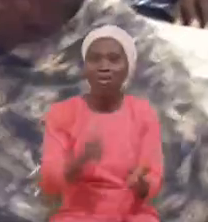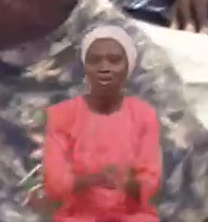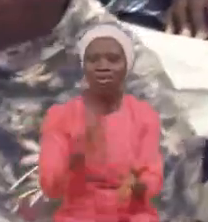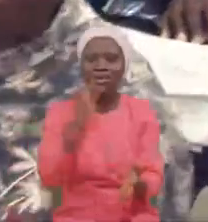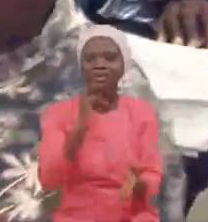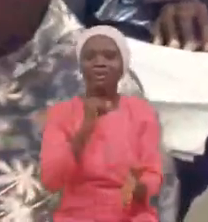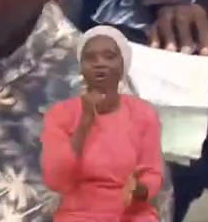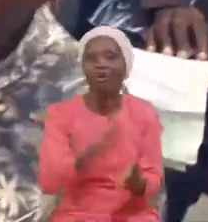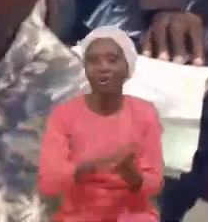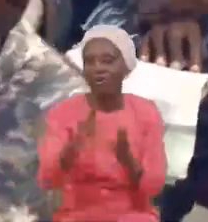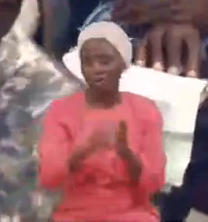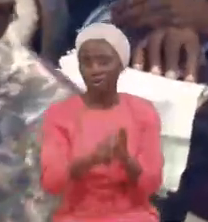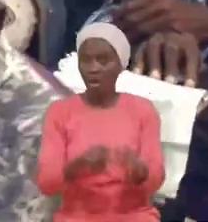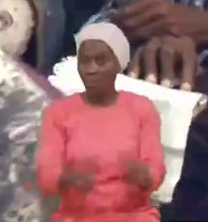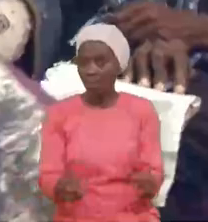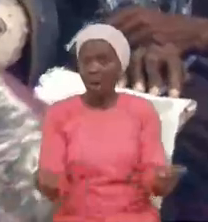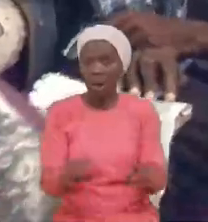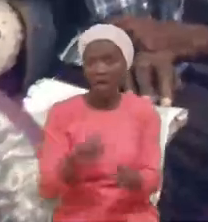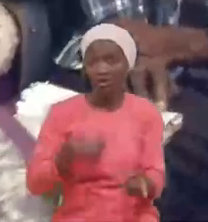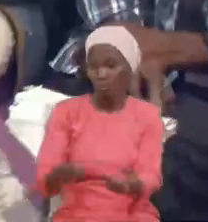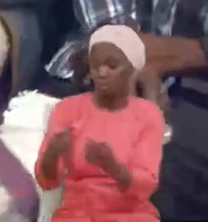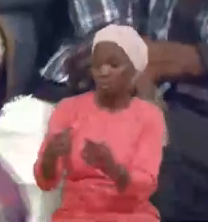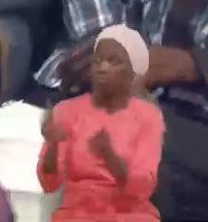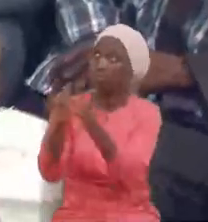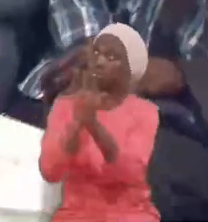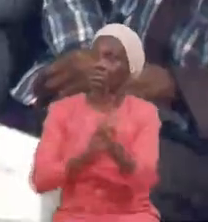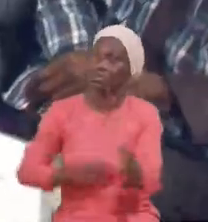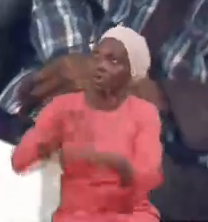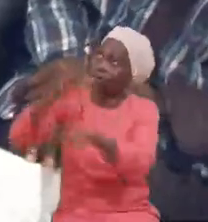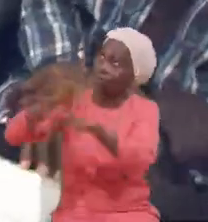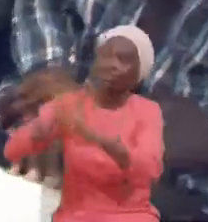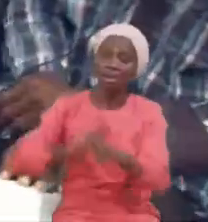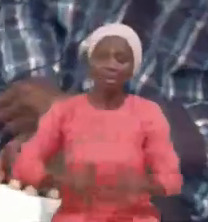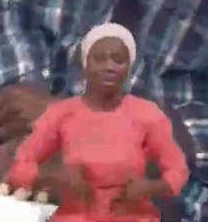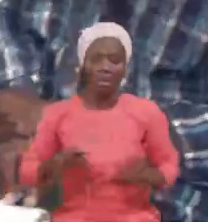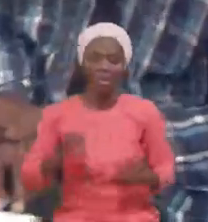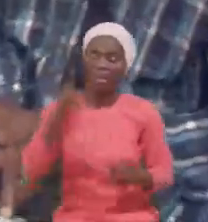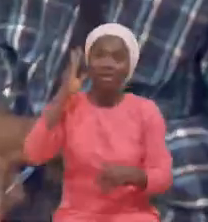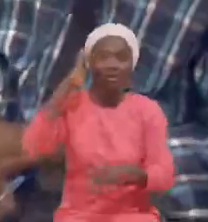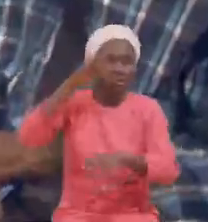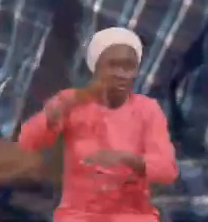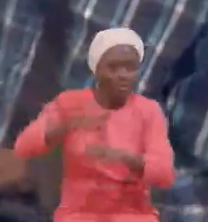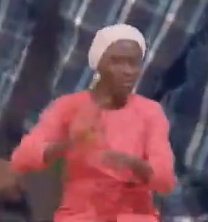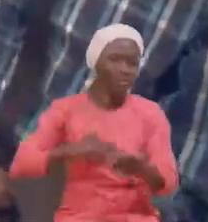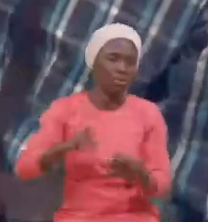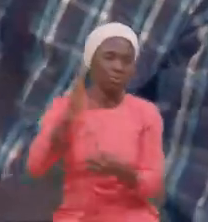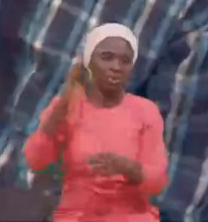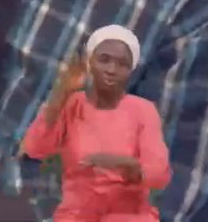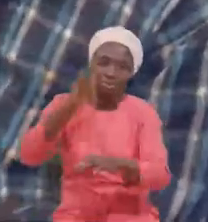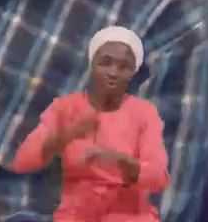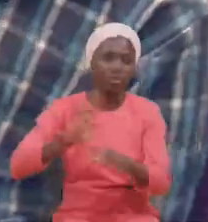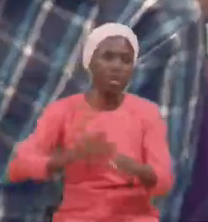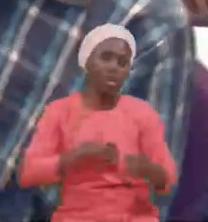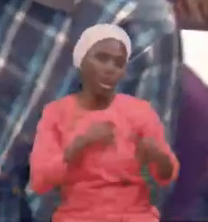est l'impureté, mais quand on vient au Seigneur et que le Seigneur nous touche, il va toucher notre esprit, il va toucher notre